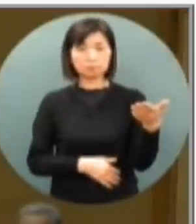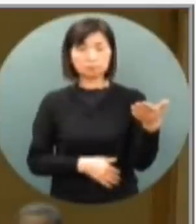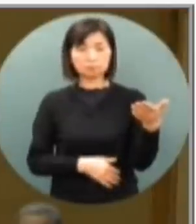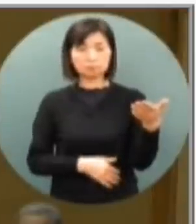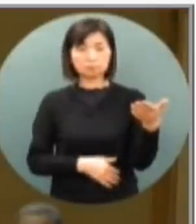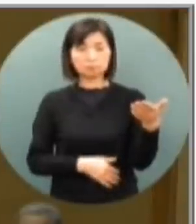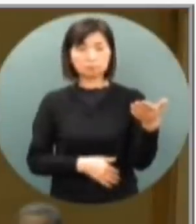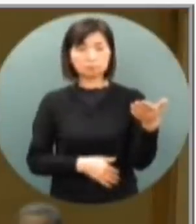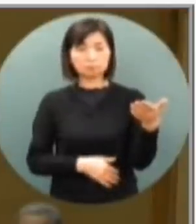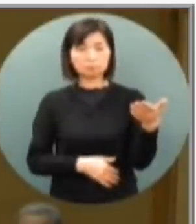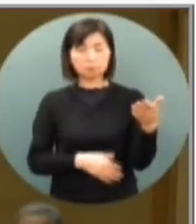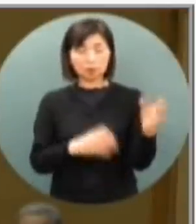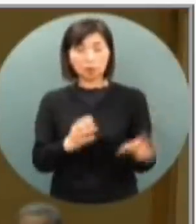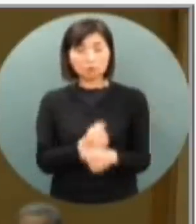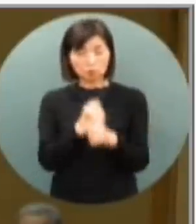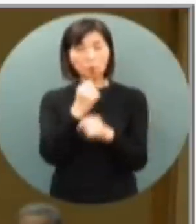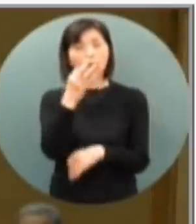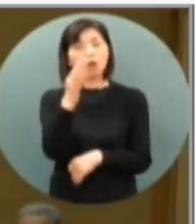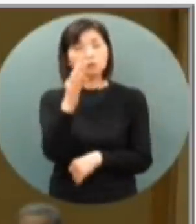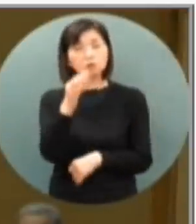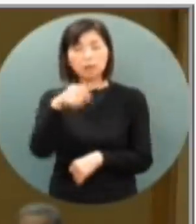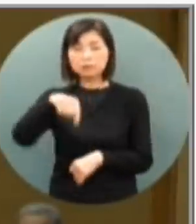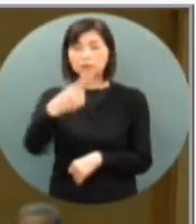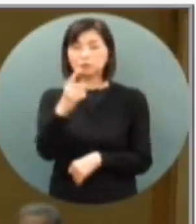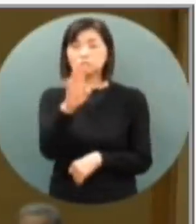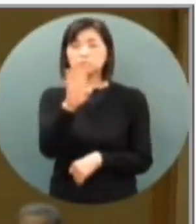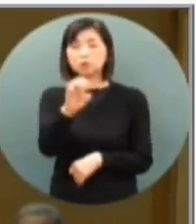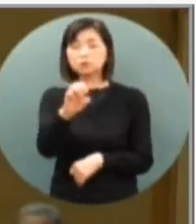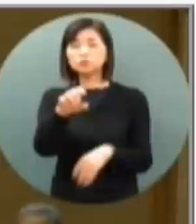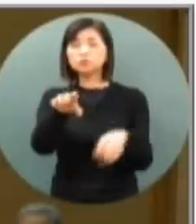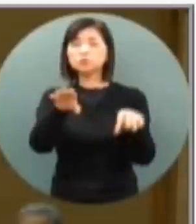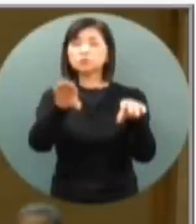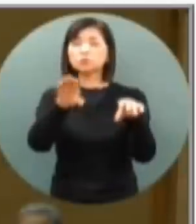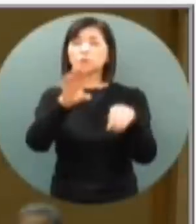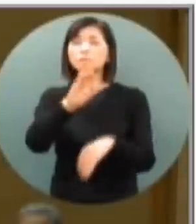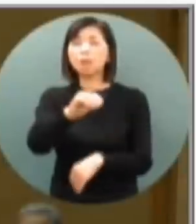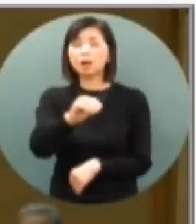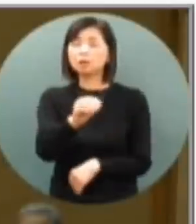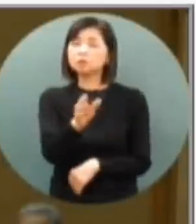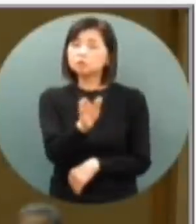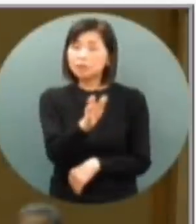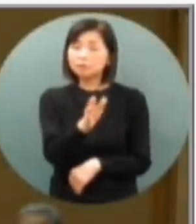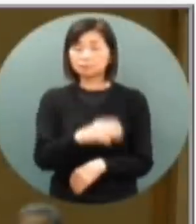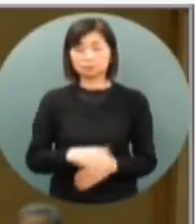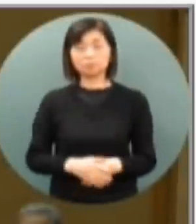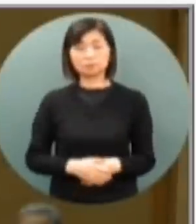まあ、総額が140万余で、それには